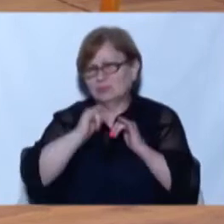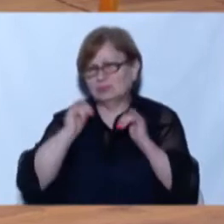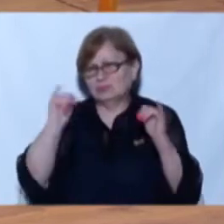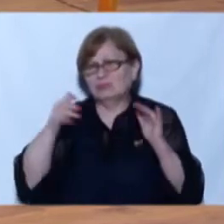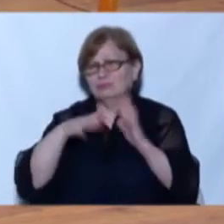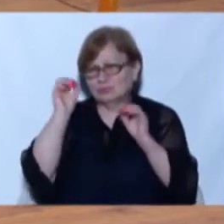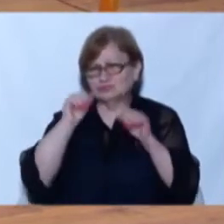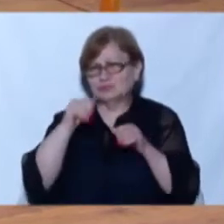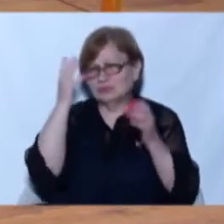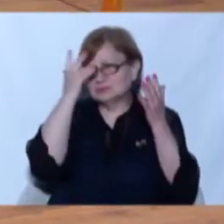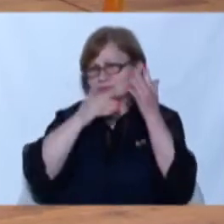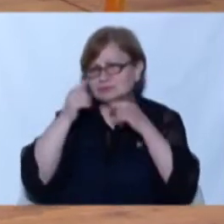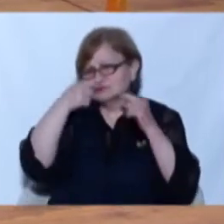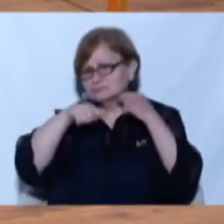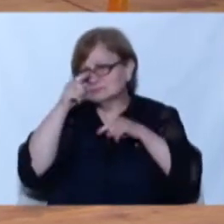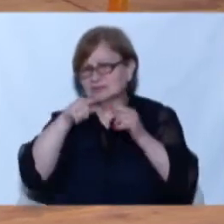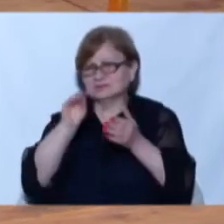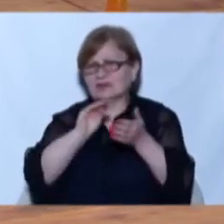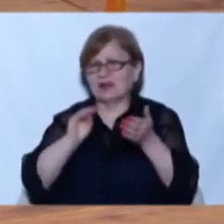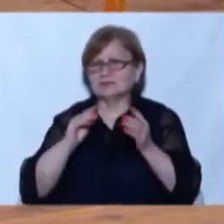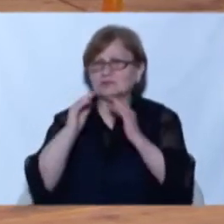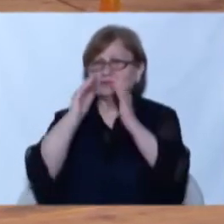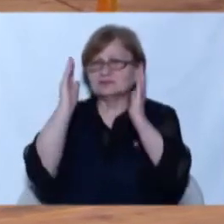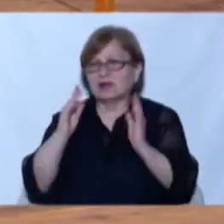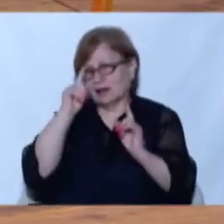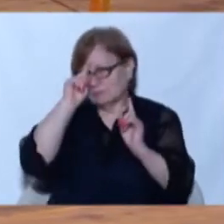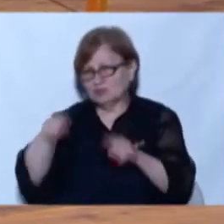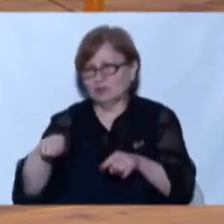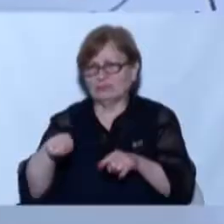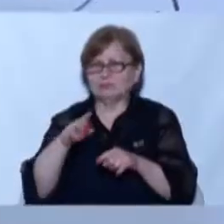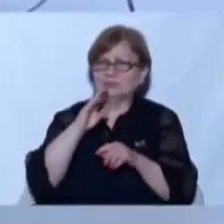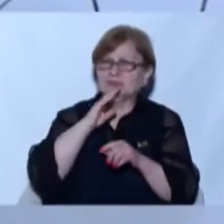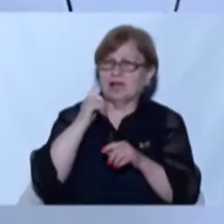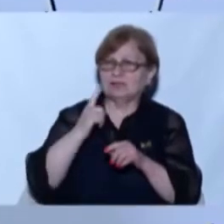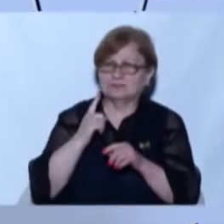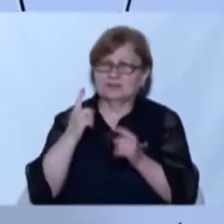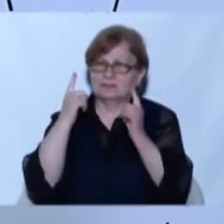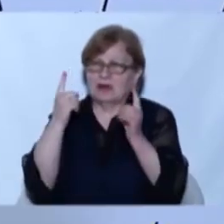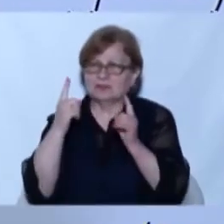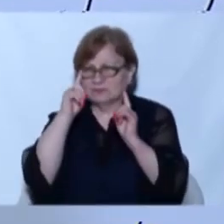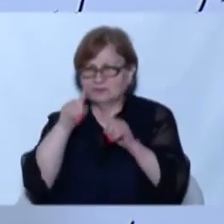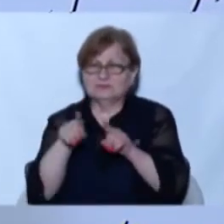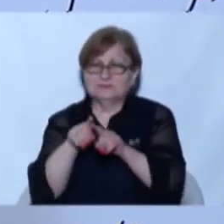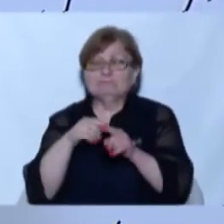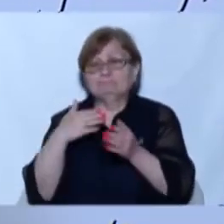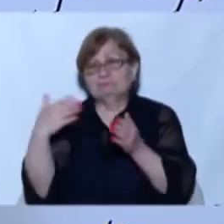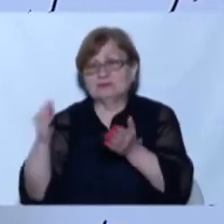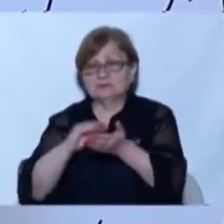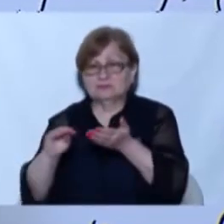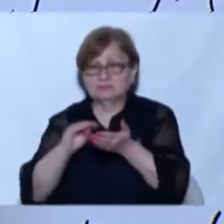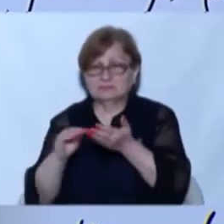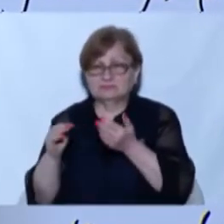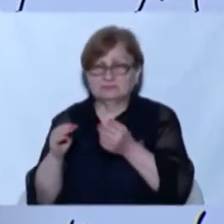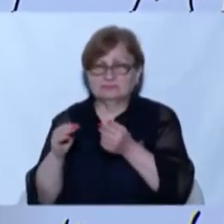უფრო კარგად გესმით მხატვრული სიტყვა. ხოლო მარჯვენა გვერდზე ასეთი რამ დავწერე, რომ